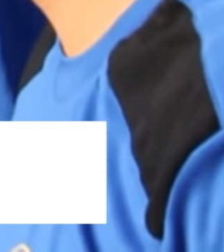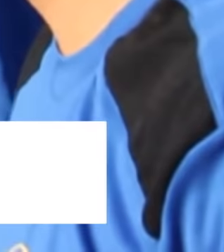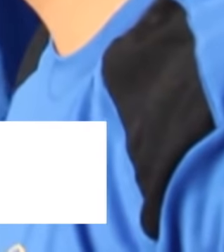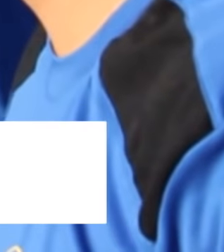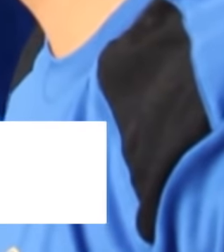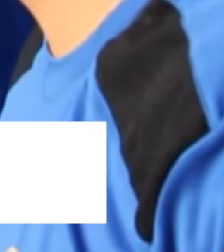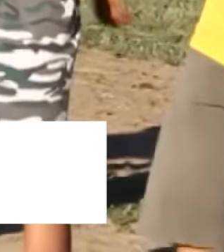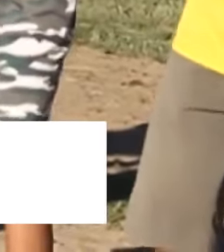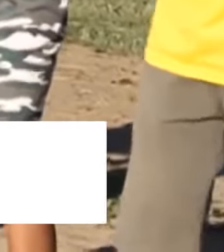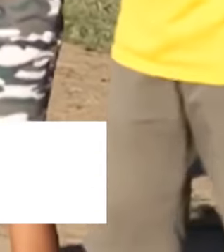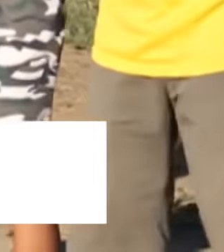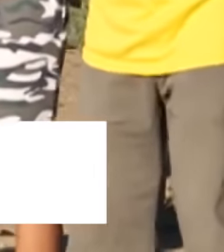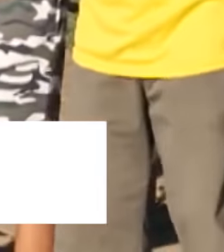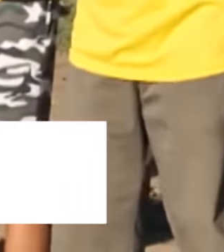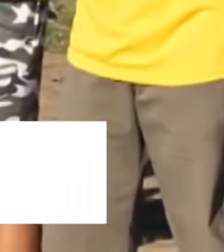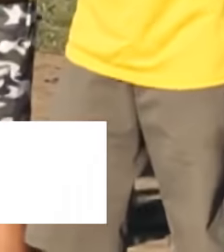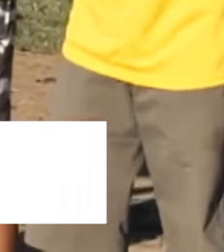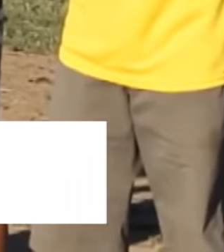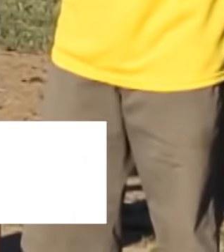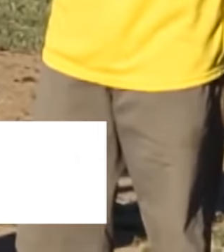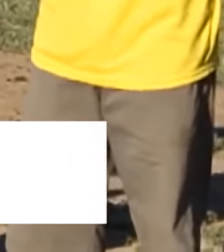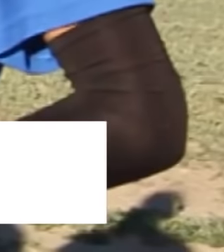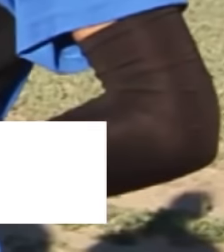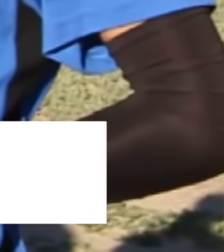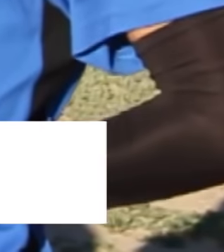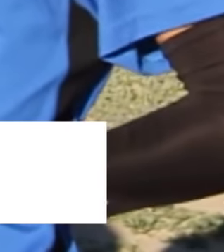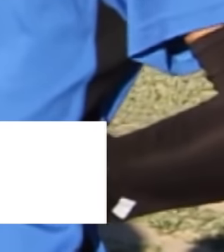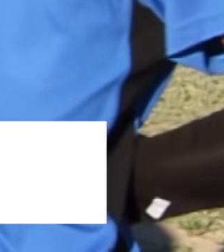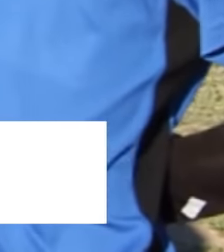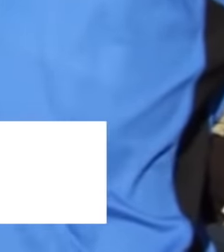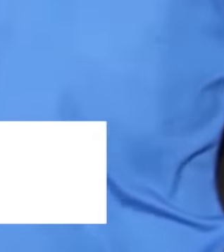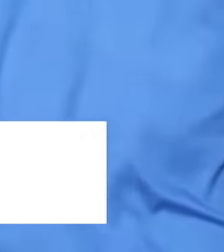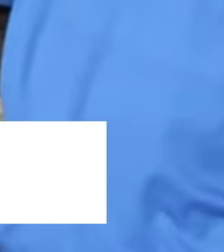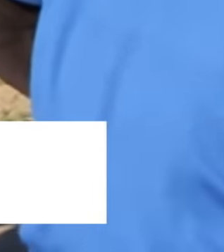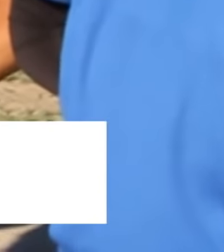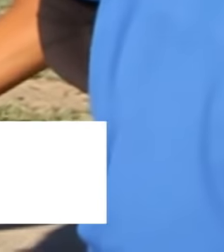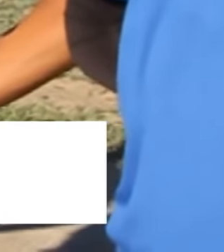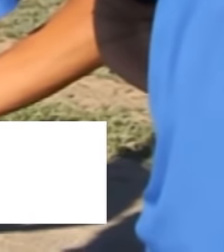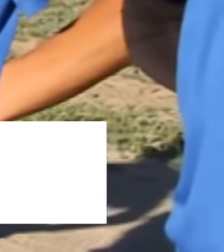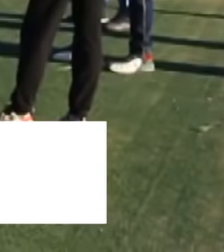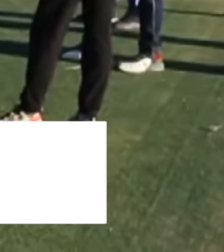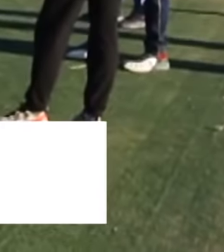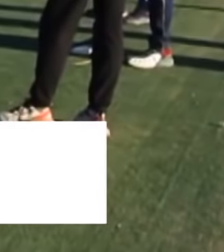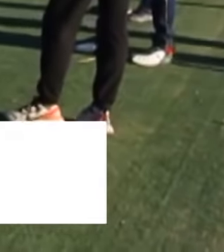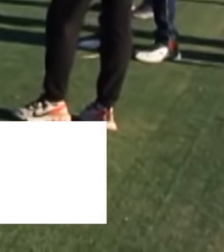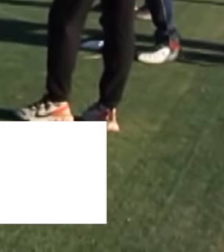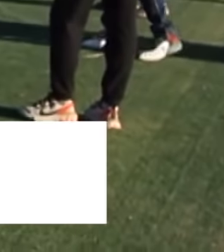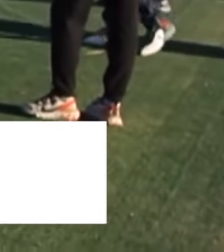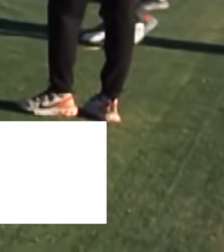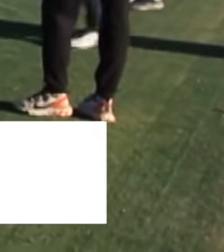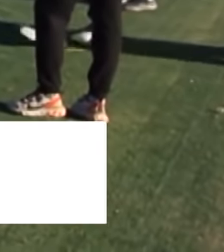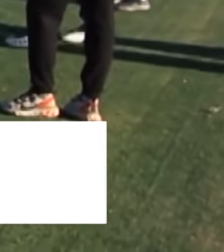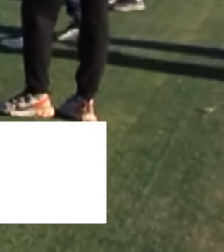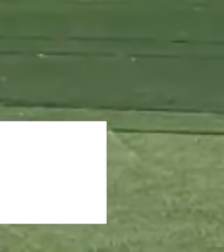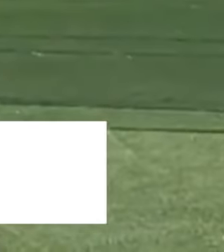хос мөнгөн медалийг авч за танхимын улсын авраг шалруулах тэмцээнд чамлахааргүй өндөр амжилтуудыг гаргасан юм а. Тус холбоо нь нийслэлийн Баянзүрх